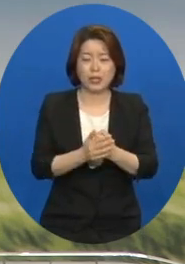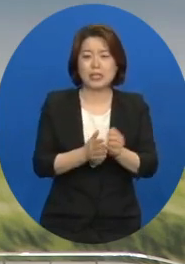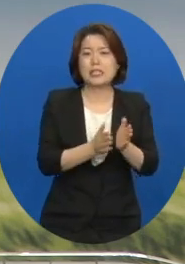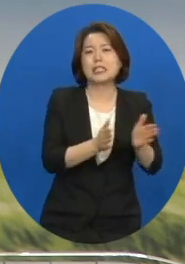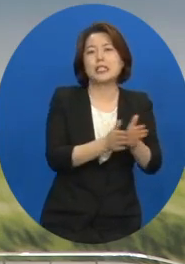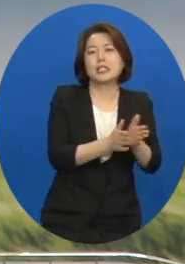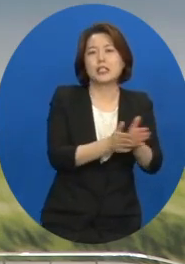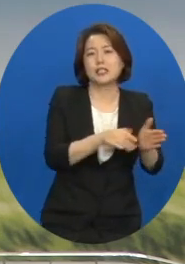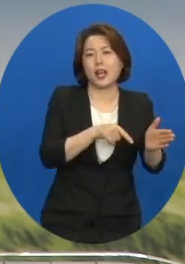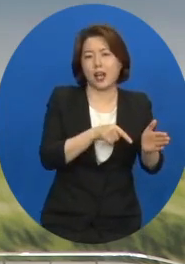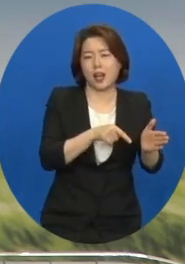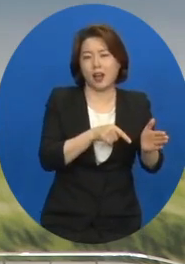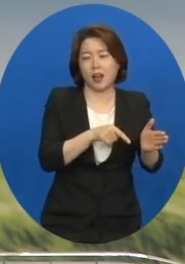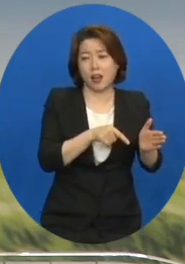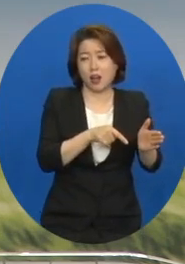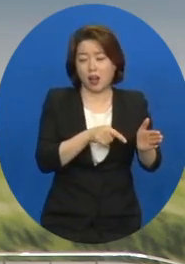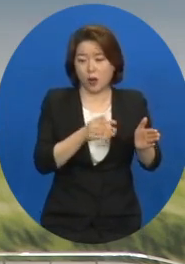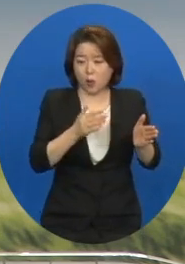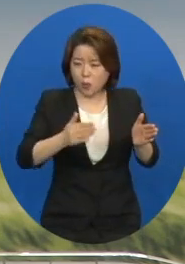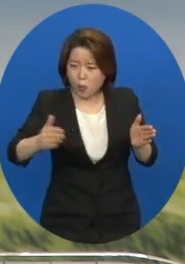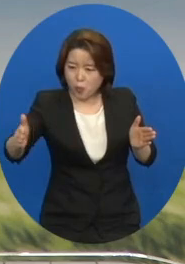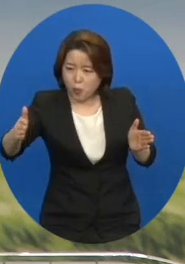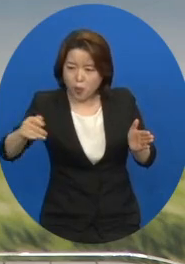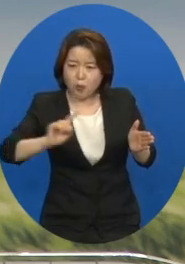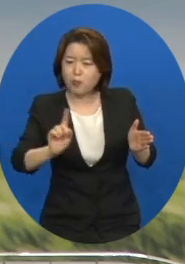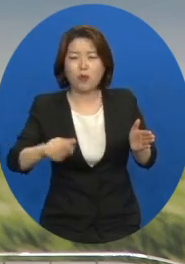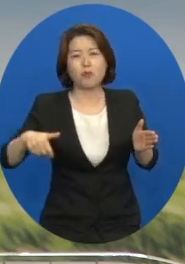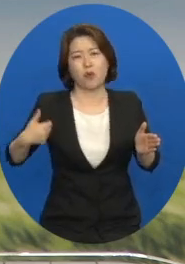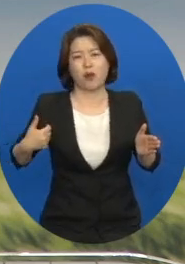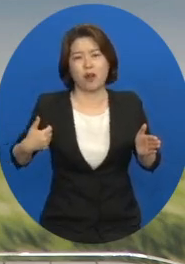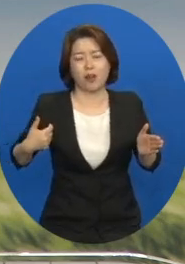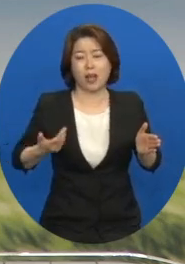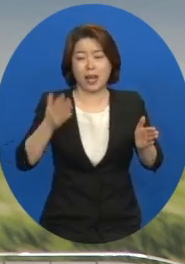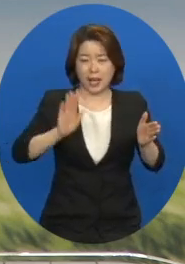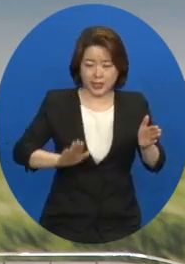때입니다. 그러나 너무너무 중요해요.